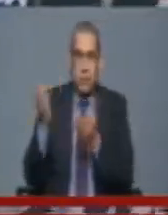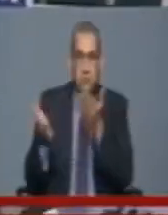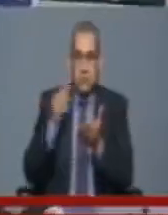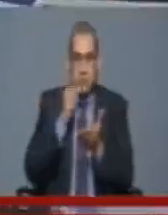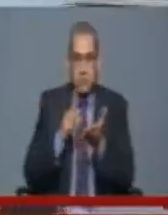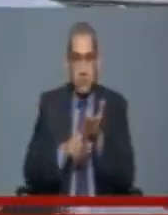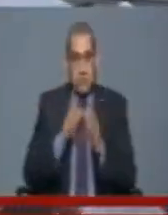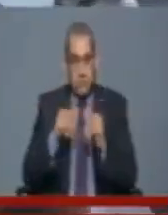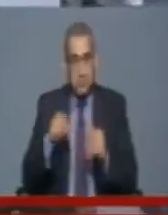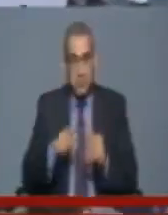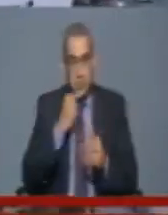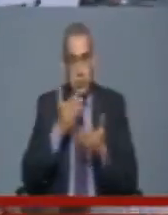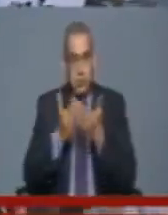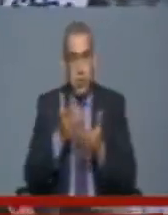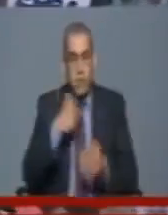هو